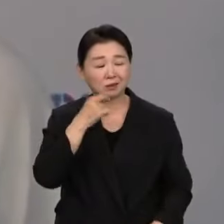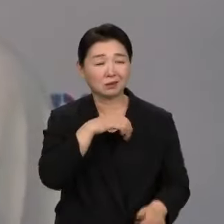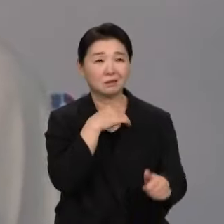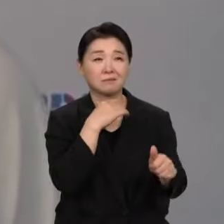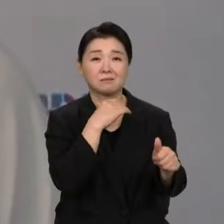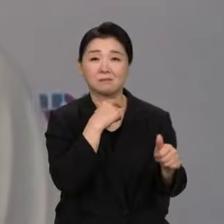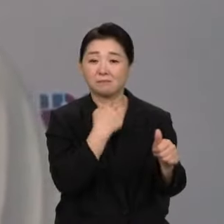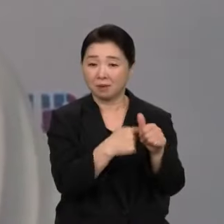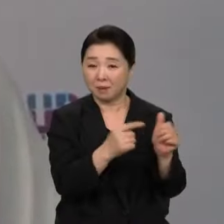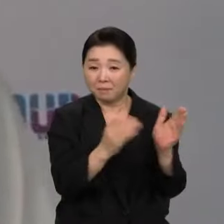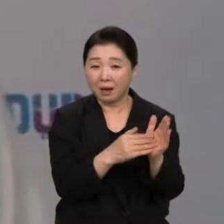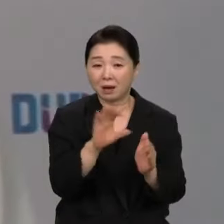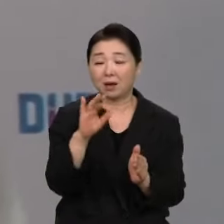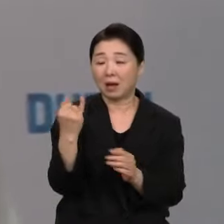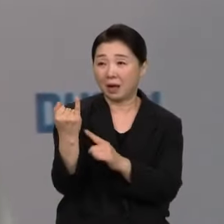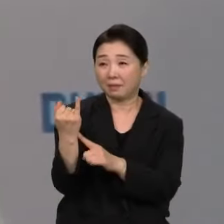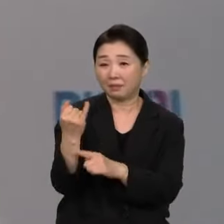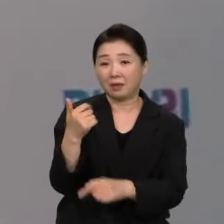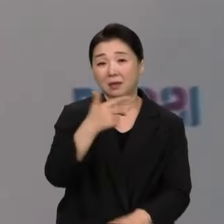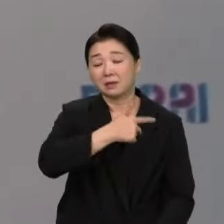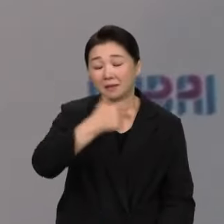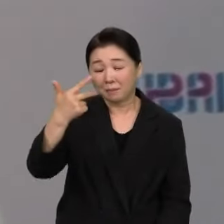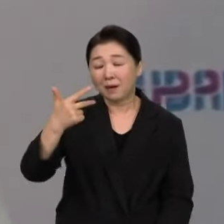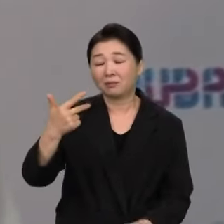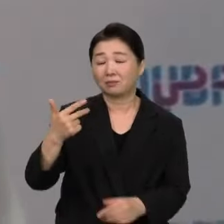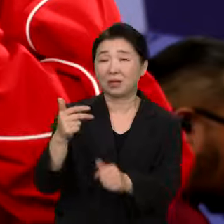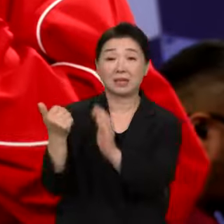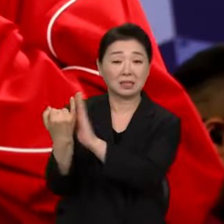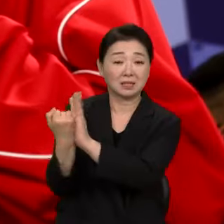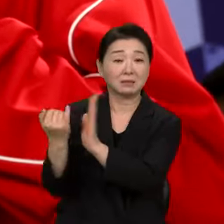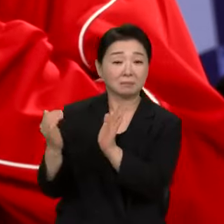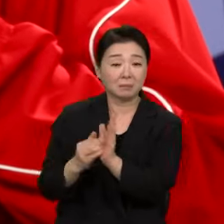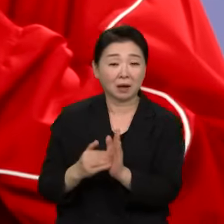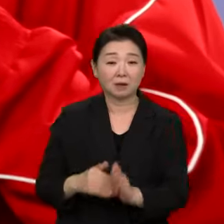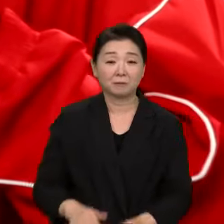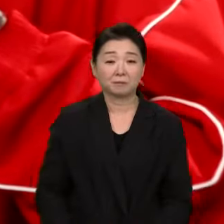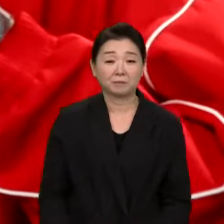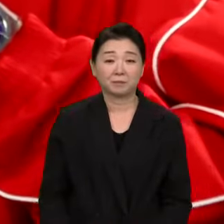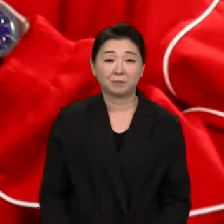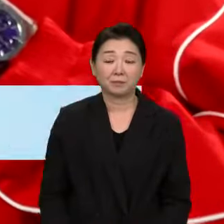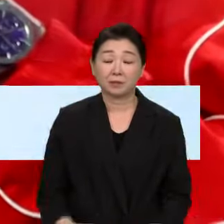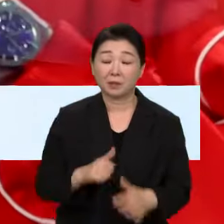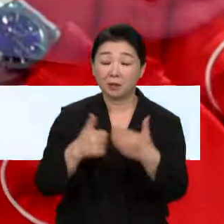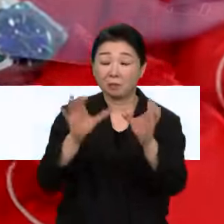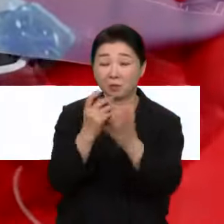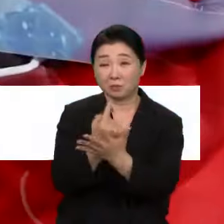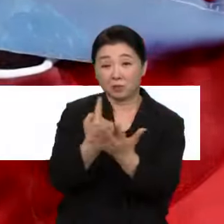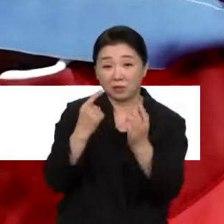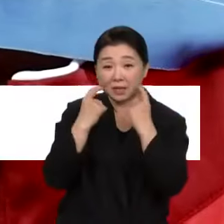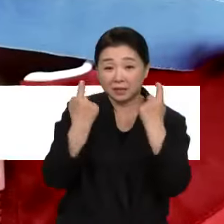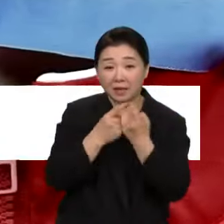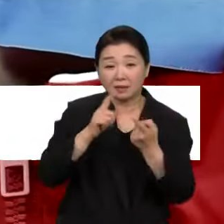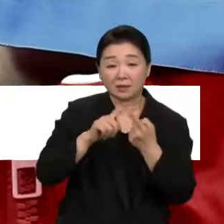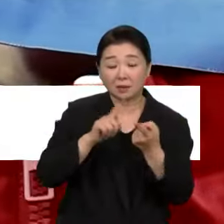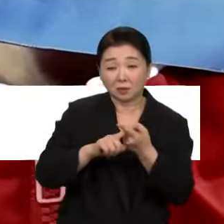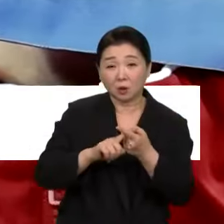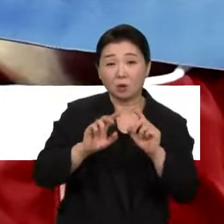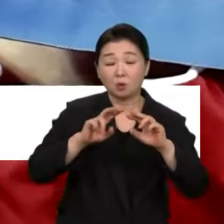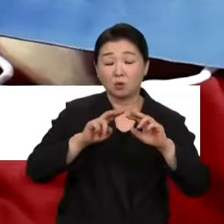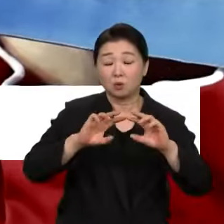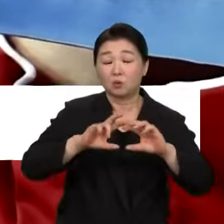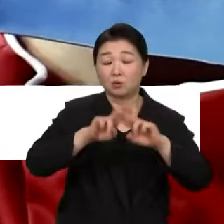한 안세영에게 덴마크 선수가 지지를 선언했습니다. 악셀센은 대표팀을 떠나 개인 자격으로 국제대회에